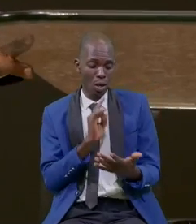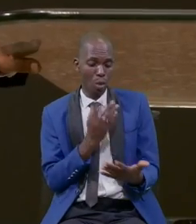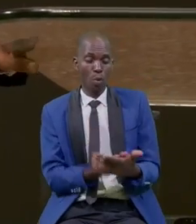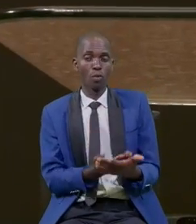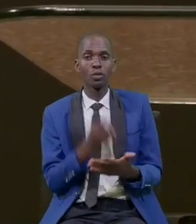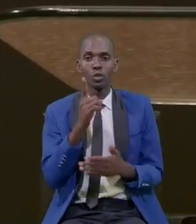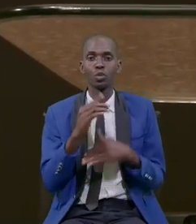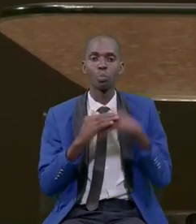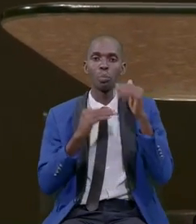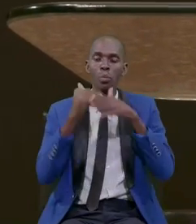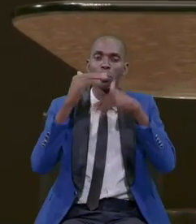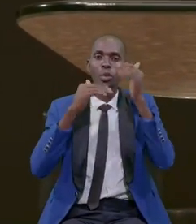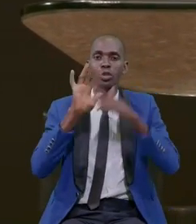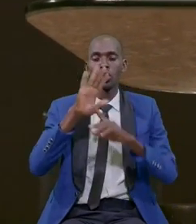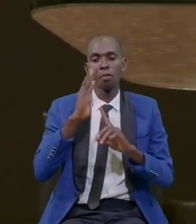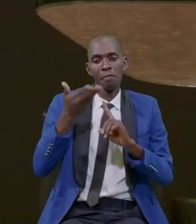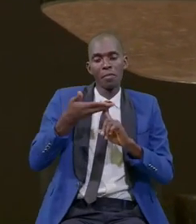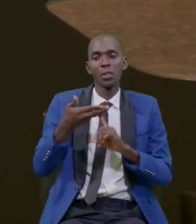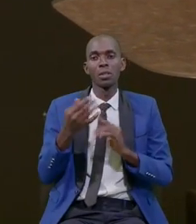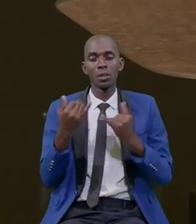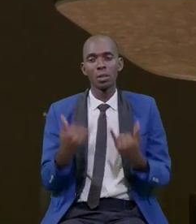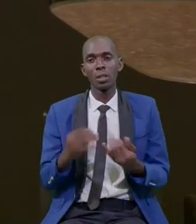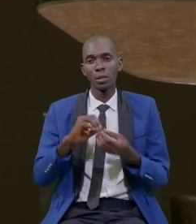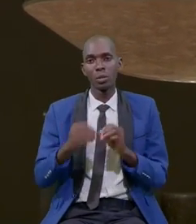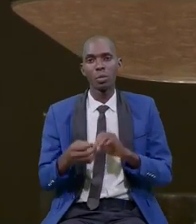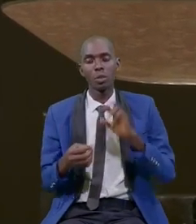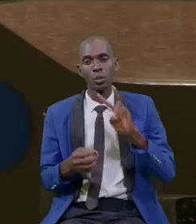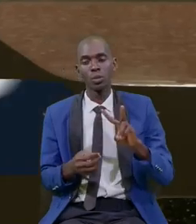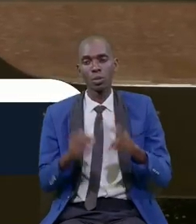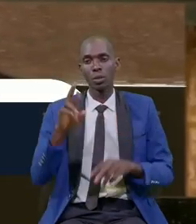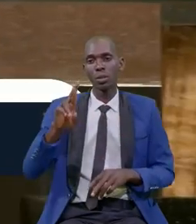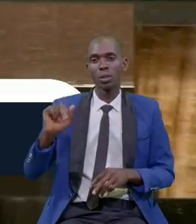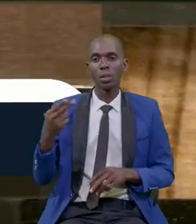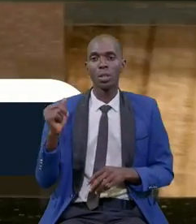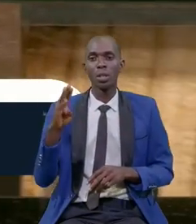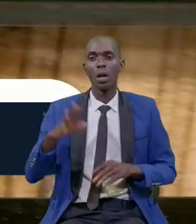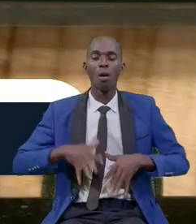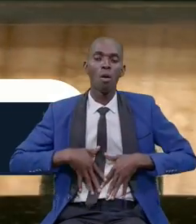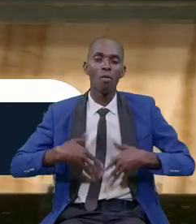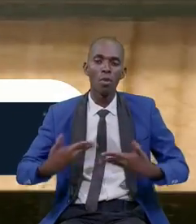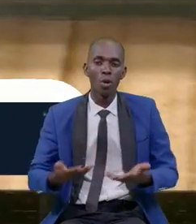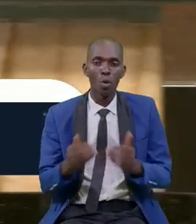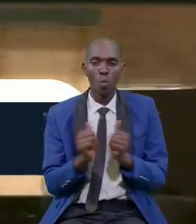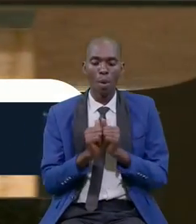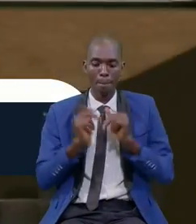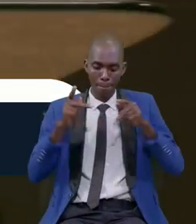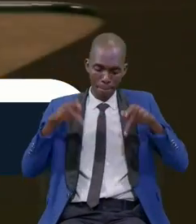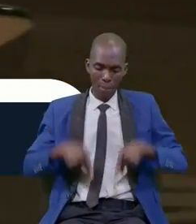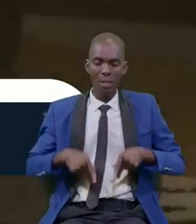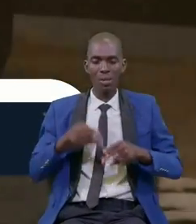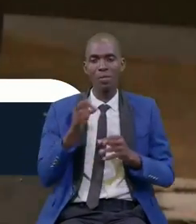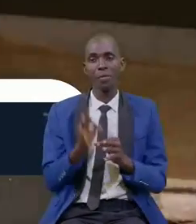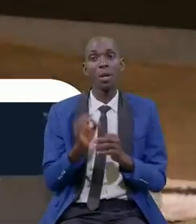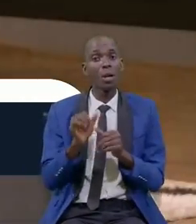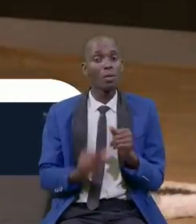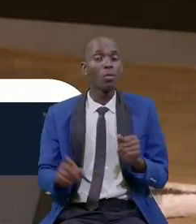votre conviction de la confession de Rahab avec la foi personnelle.